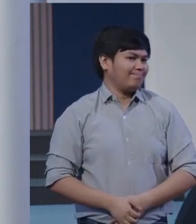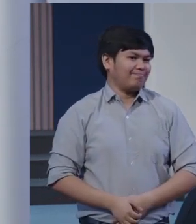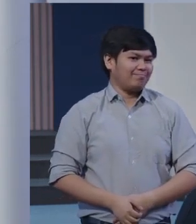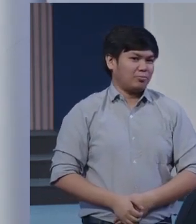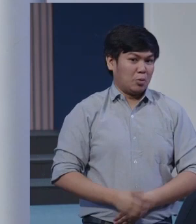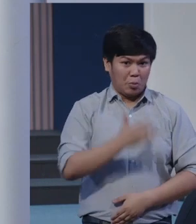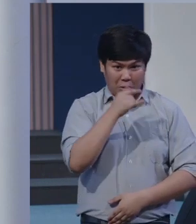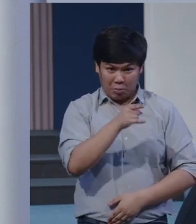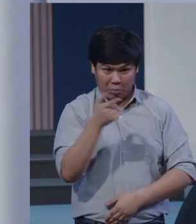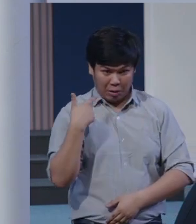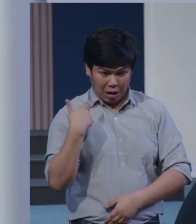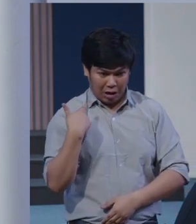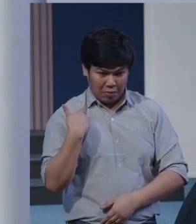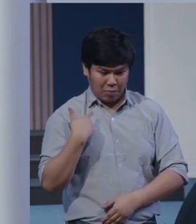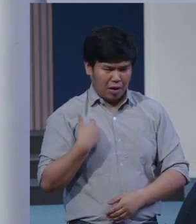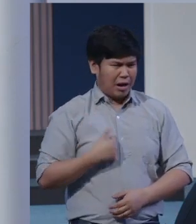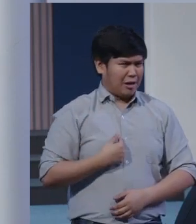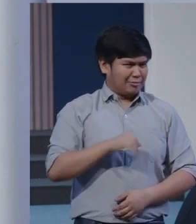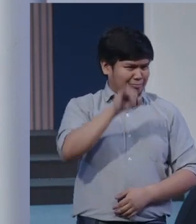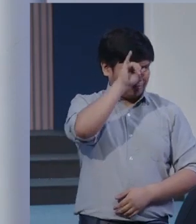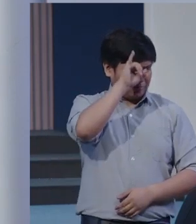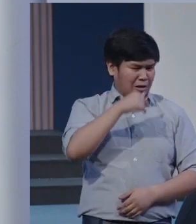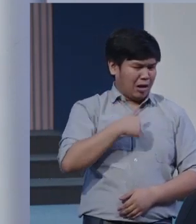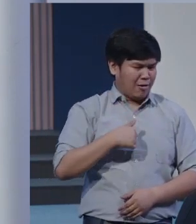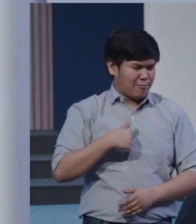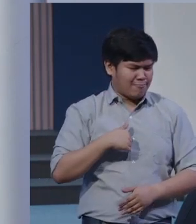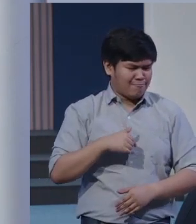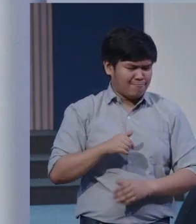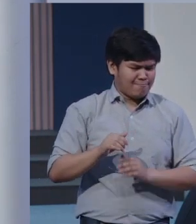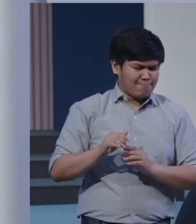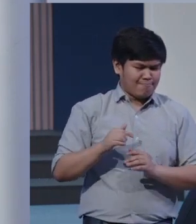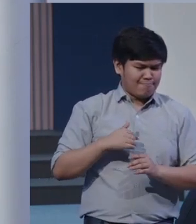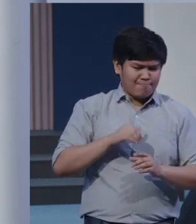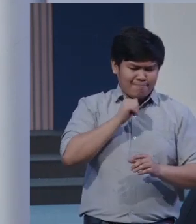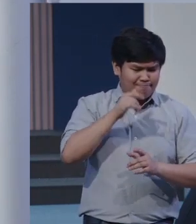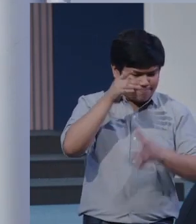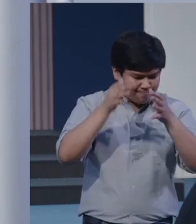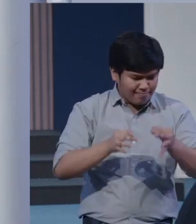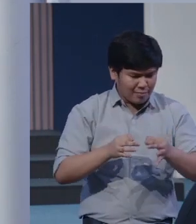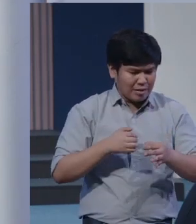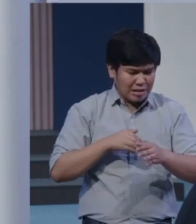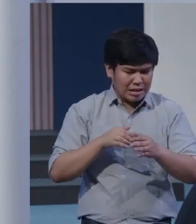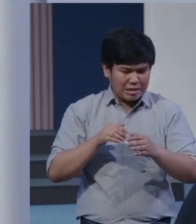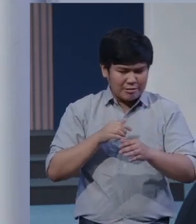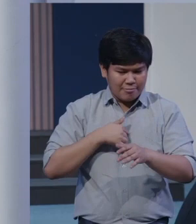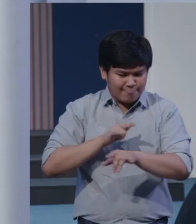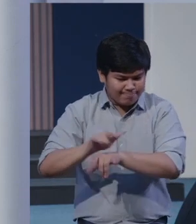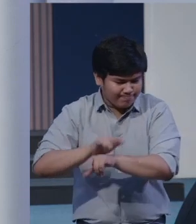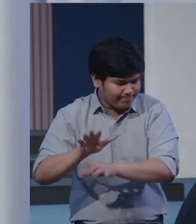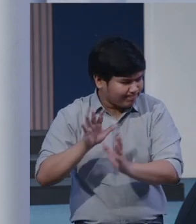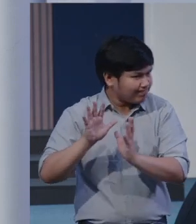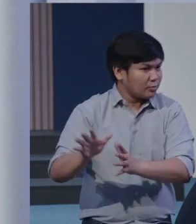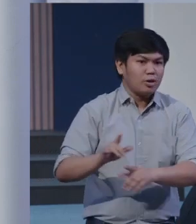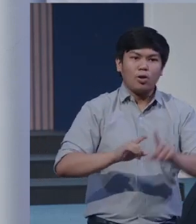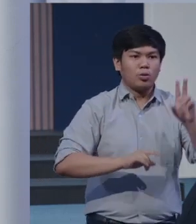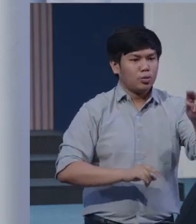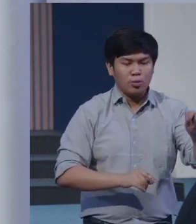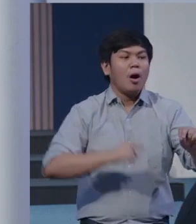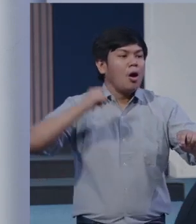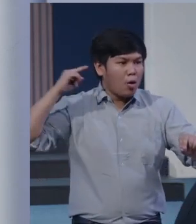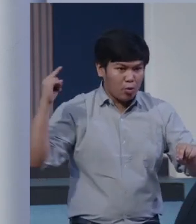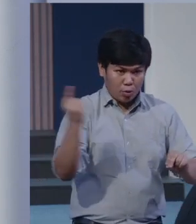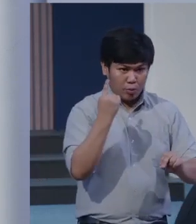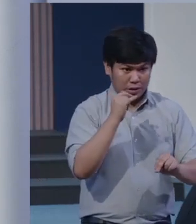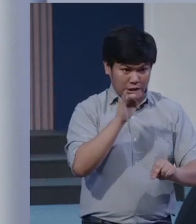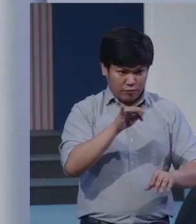nga kayo doon sa bahay At dahil ayaw niyo siyang kausapin ma-e siya na Akala niya sorry ka nga talaga pero actually